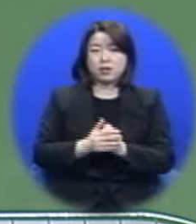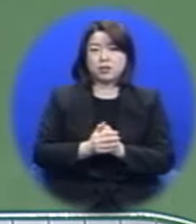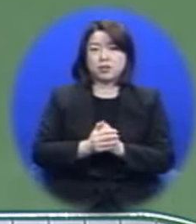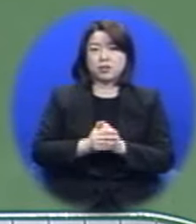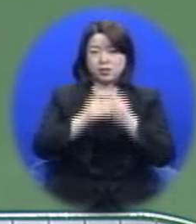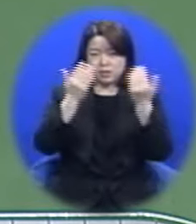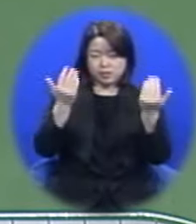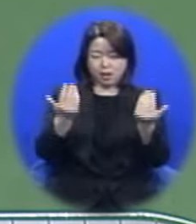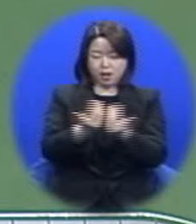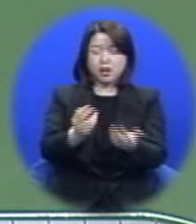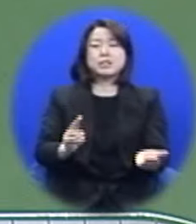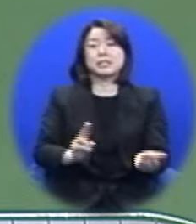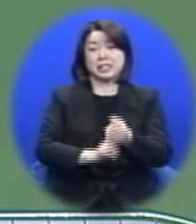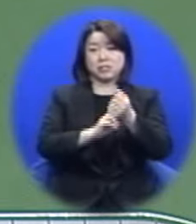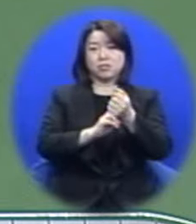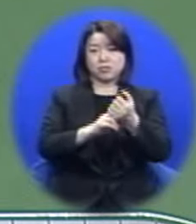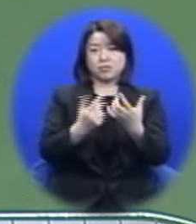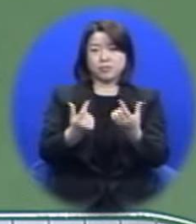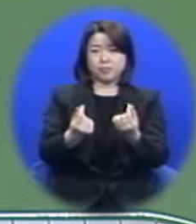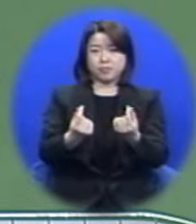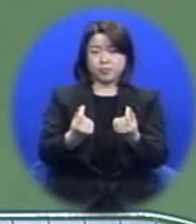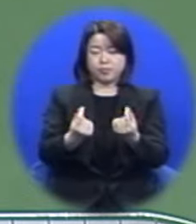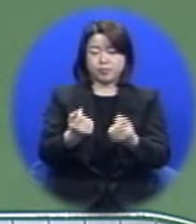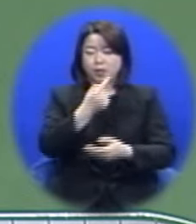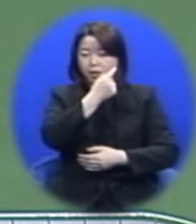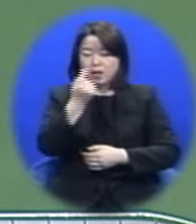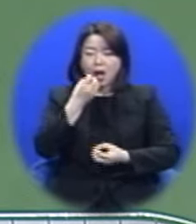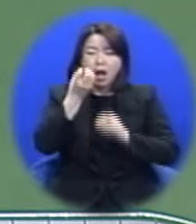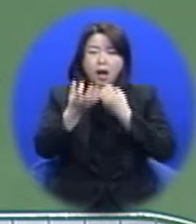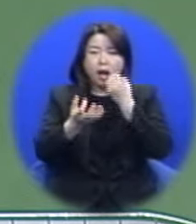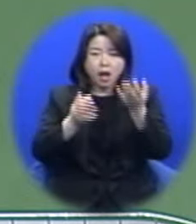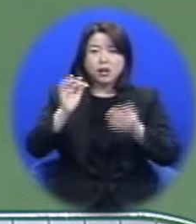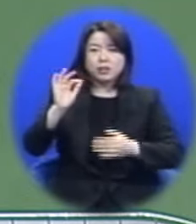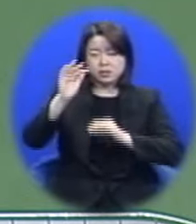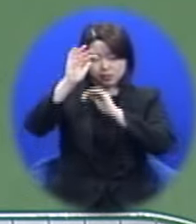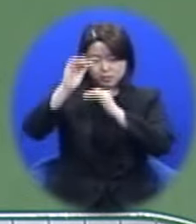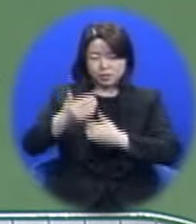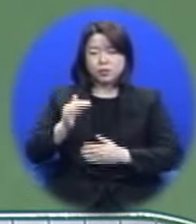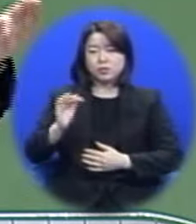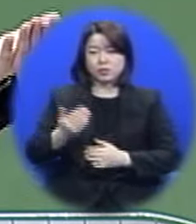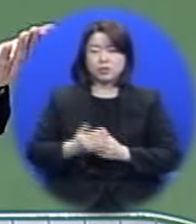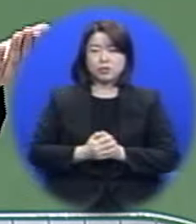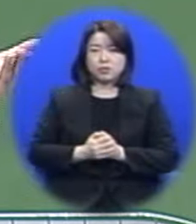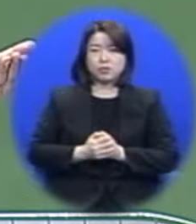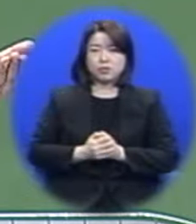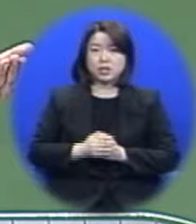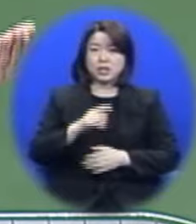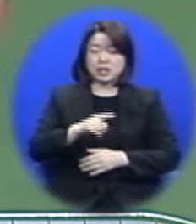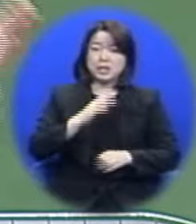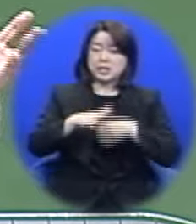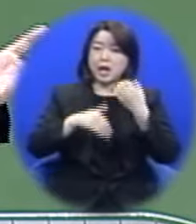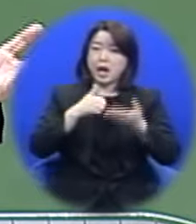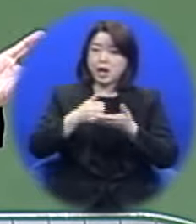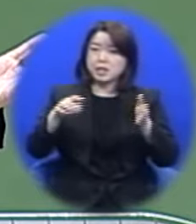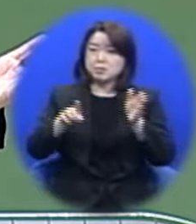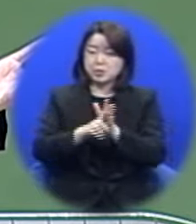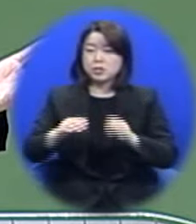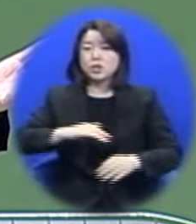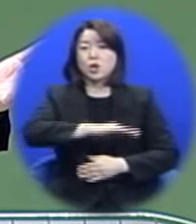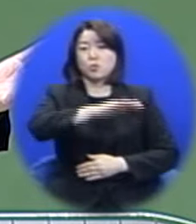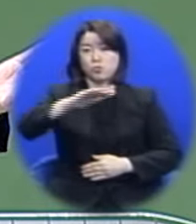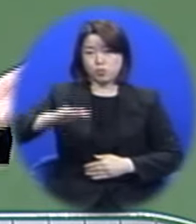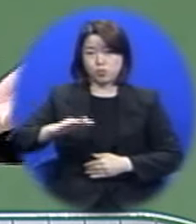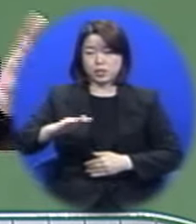다 기적이었어요. 간증거리가 되었습니다. 이것이 바로 하나님을 믿는 우리들의